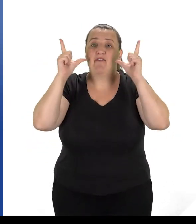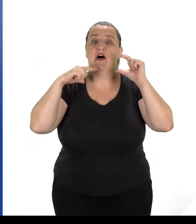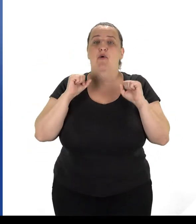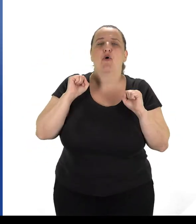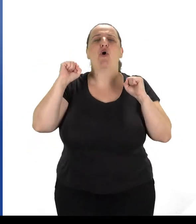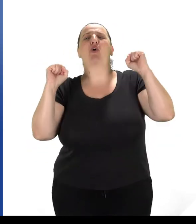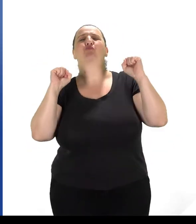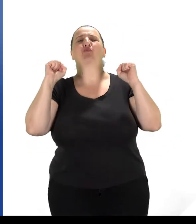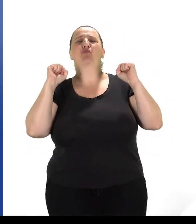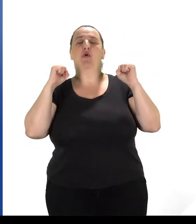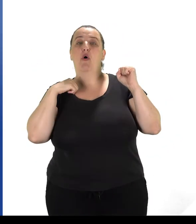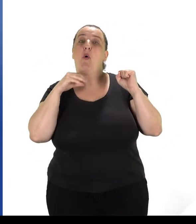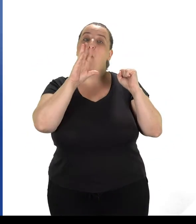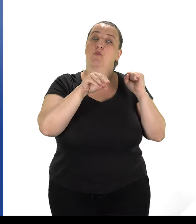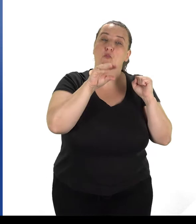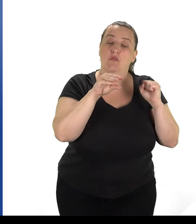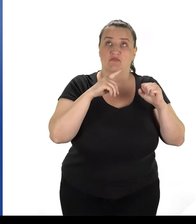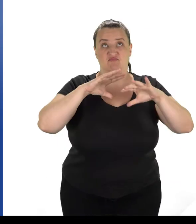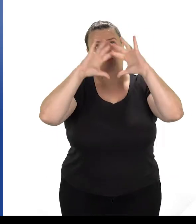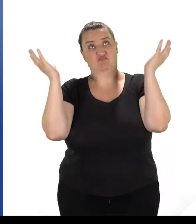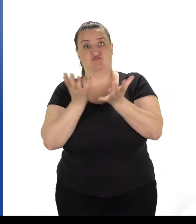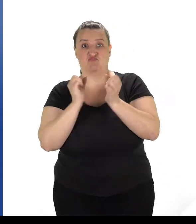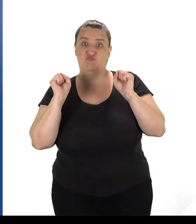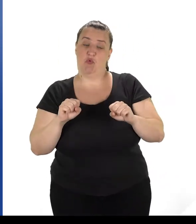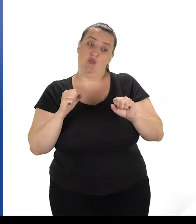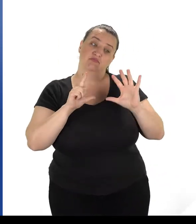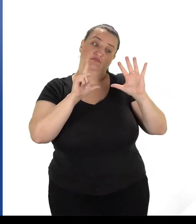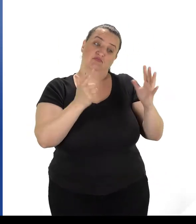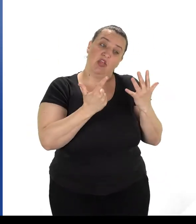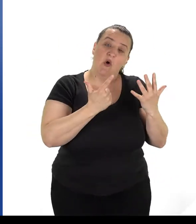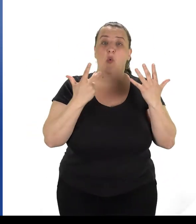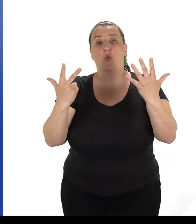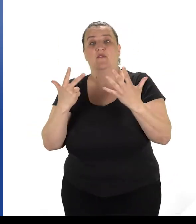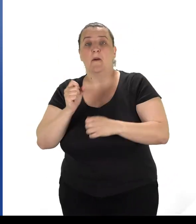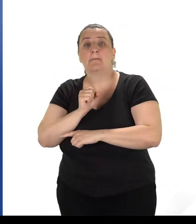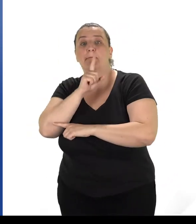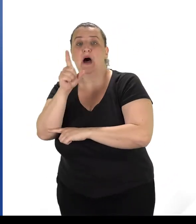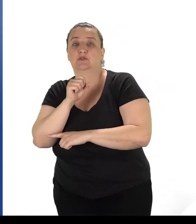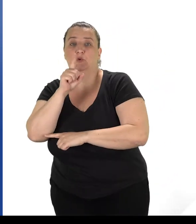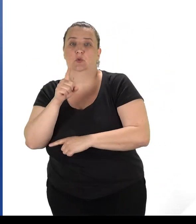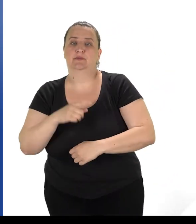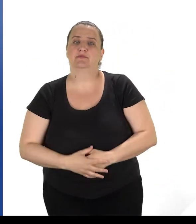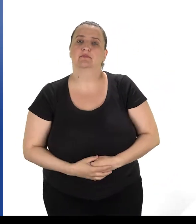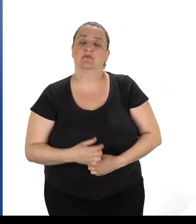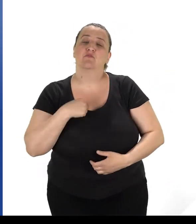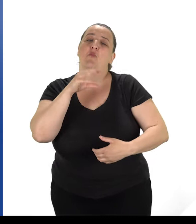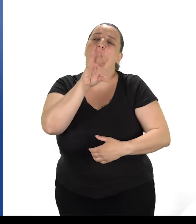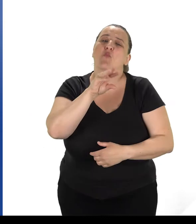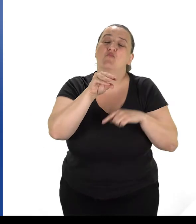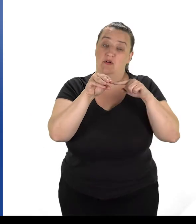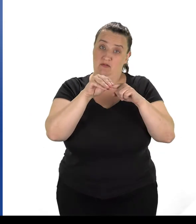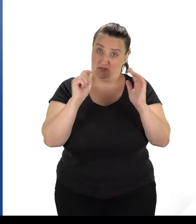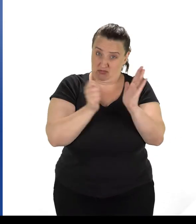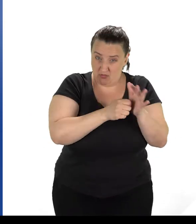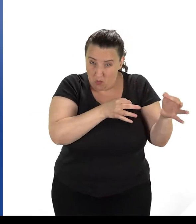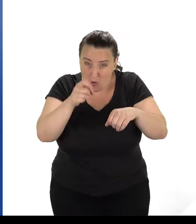attendre que je pleure, et en tout cas, au moins 7 à 8 fois par jour. Mes tétées ne sont pas toujours régulières